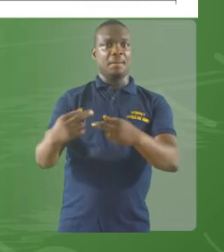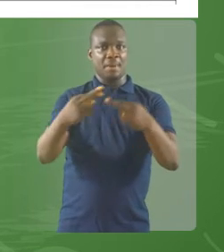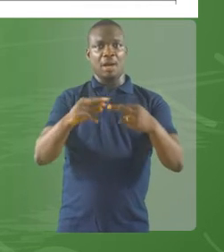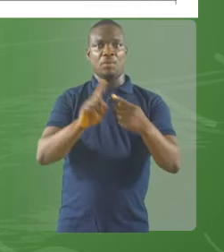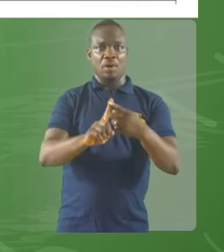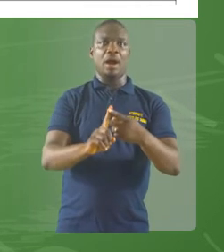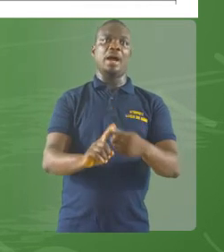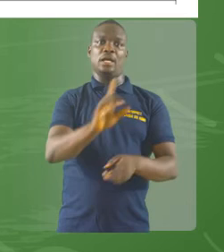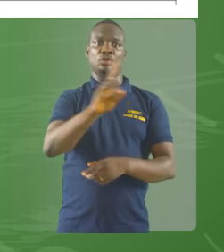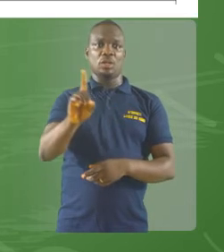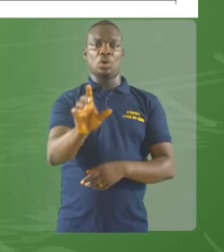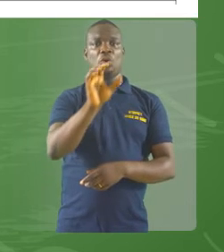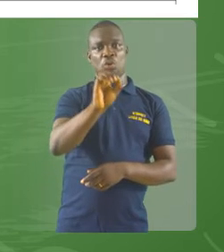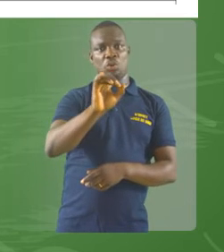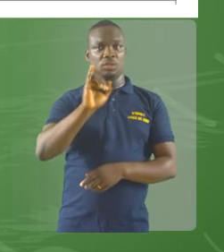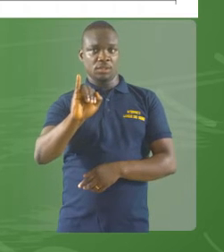droite OI,